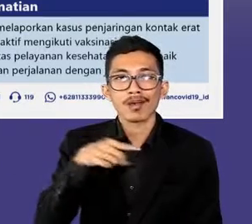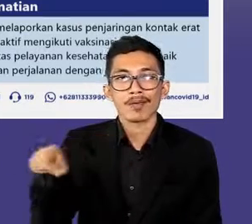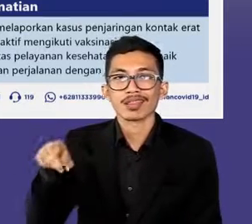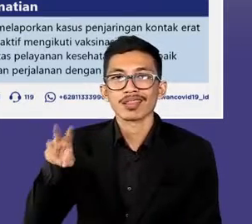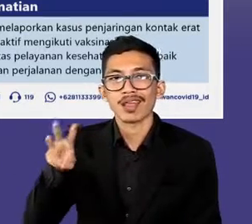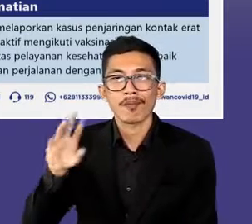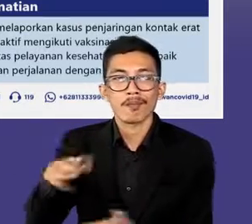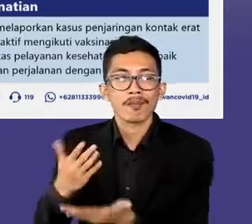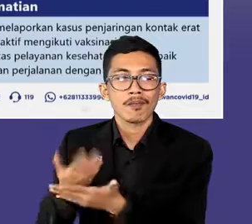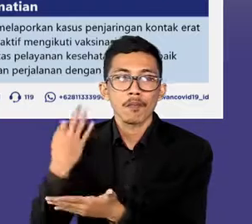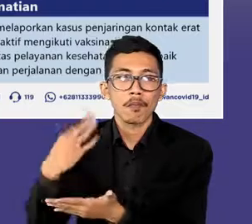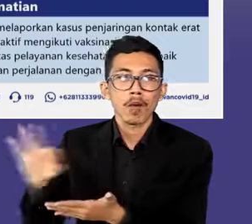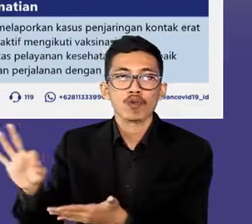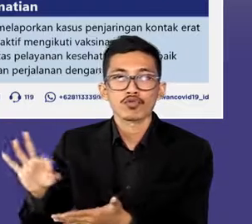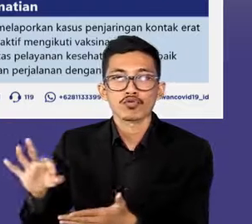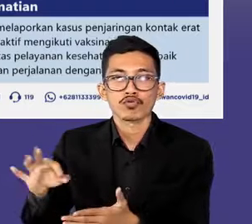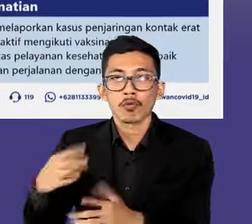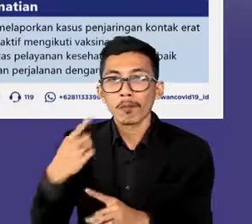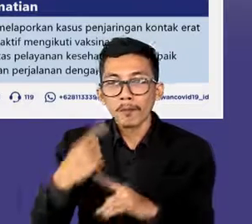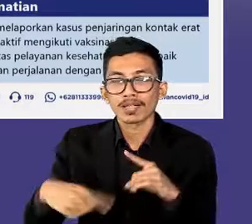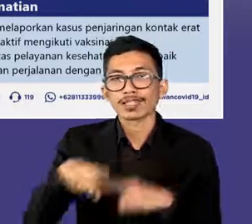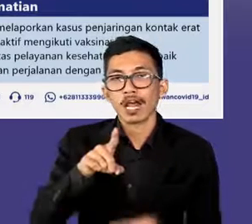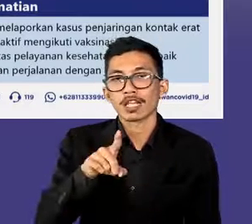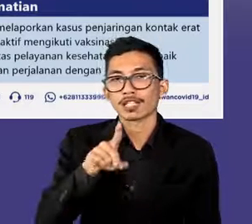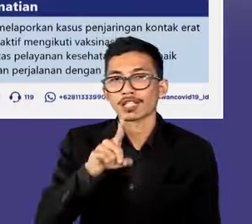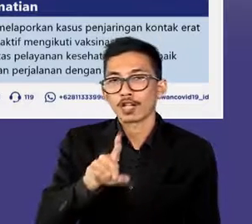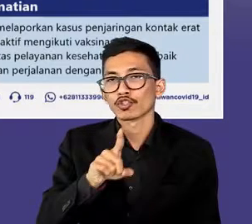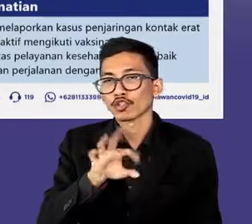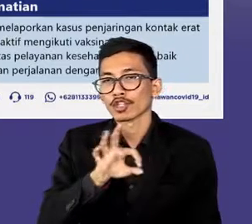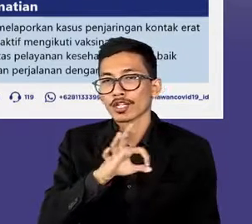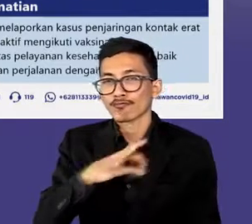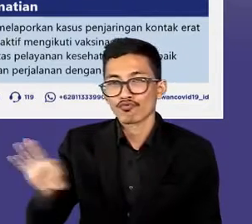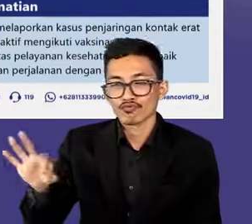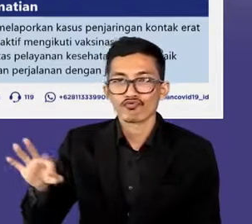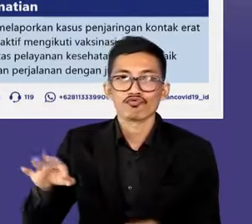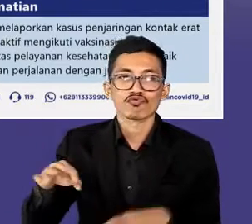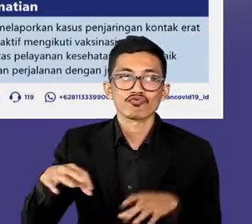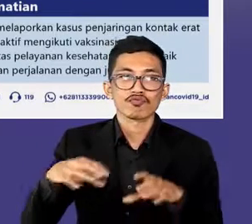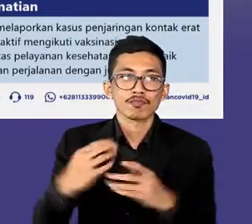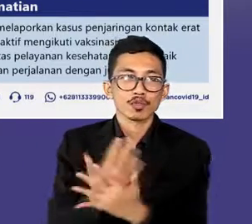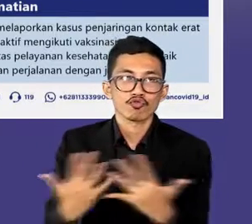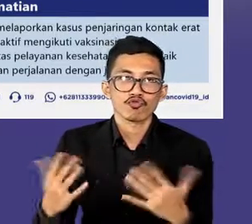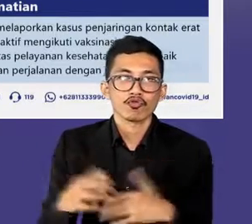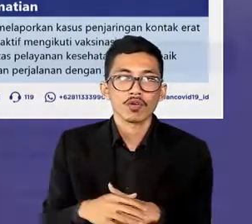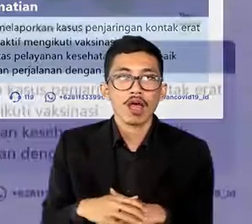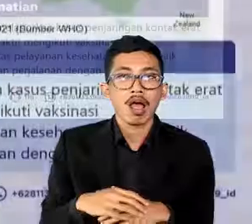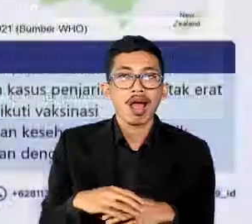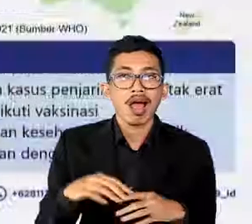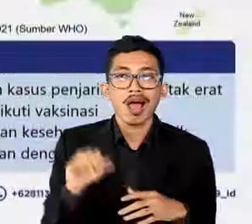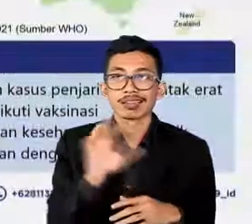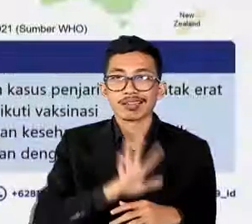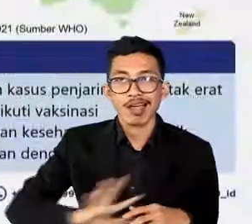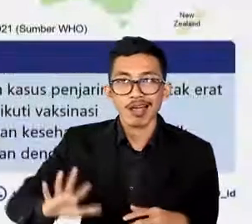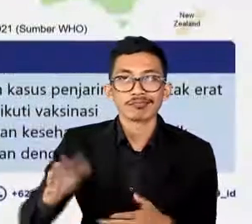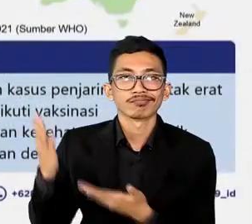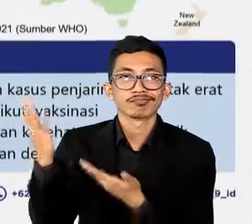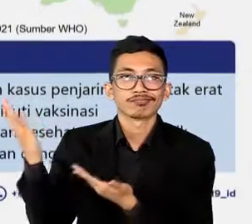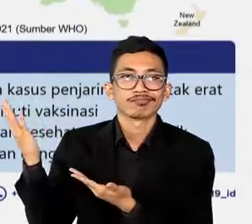per 100.000 penduduk dan dari wilayah Asia Tenggara sebesar 1-2 kematian